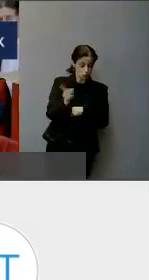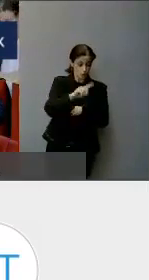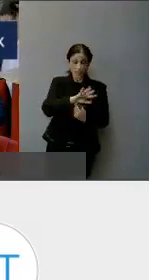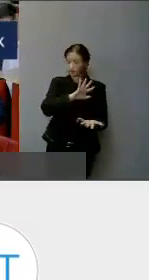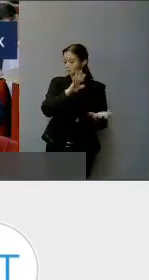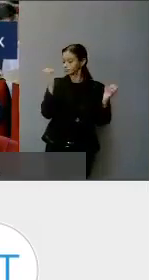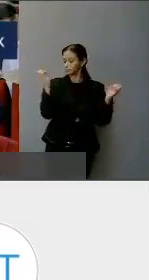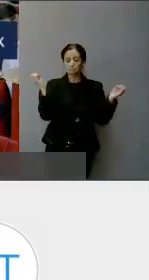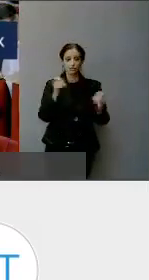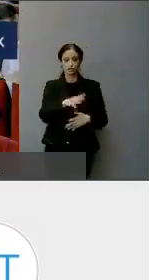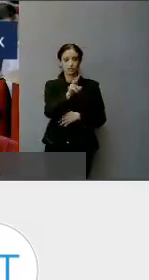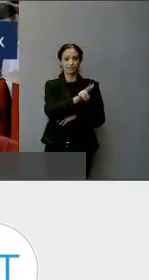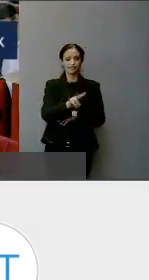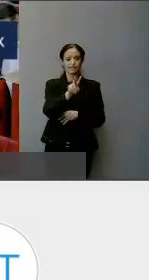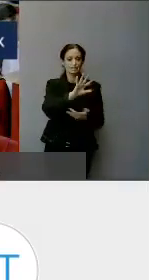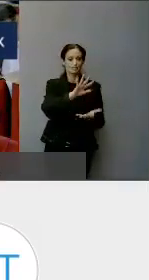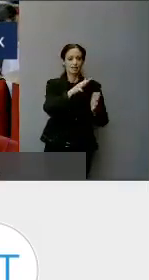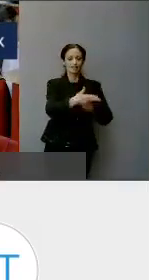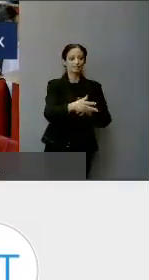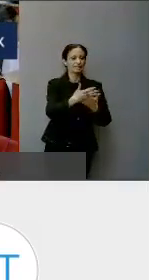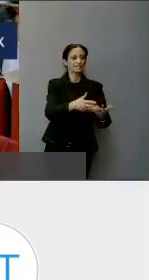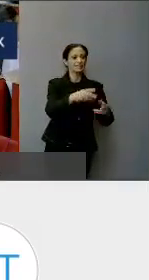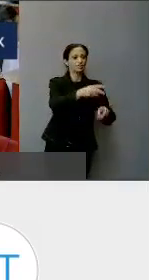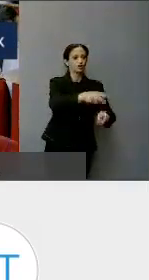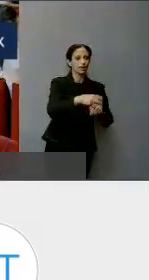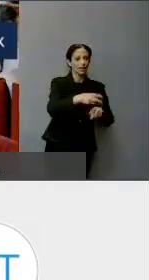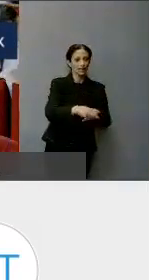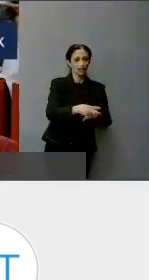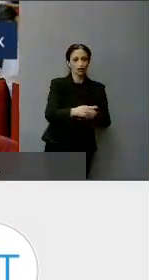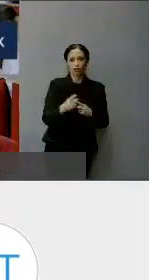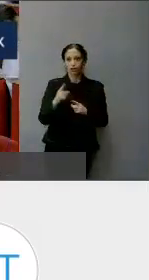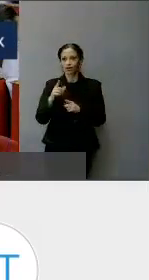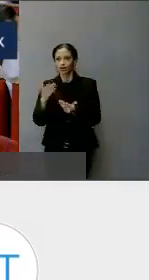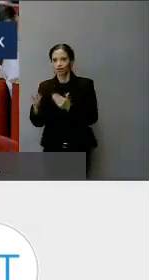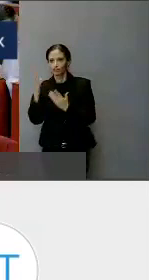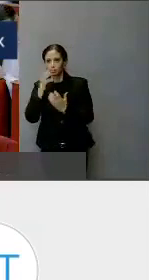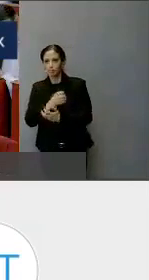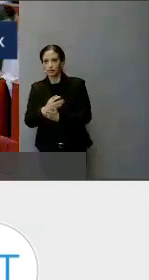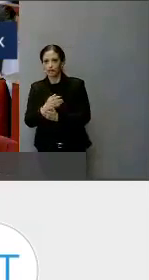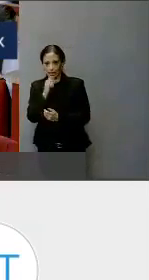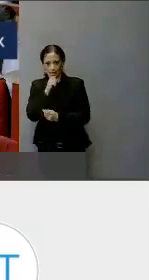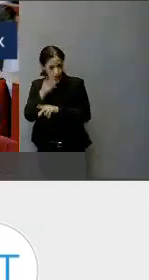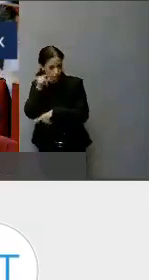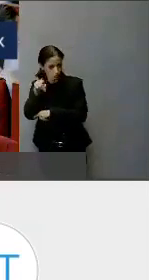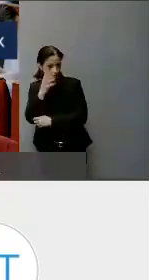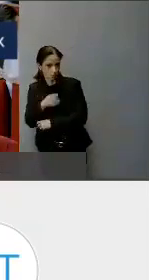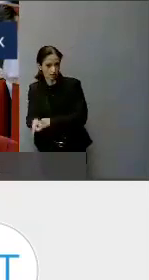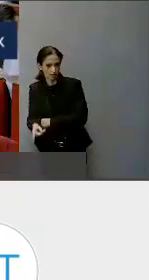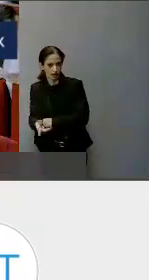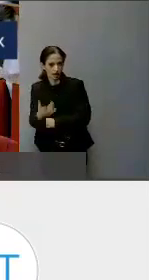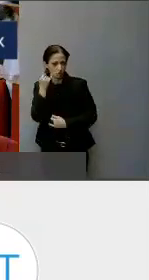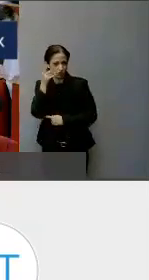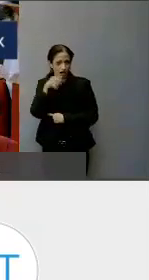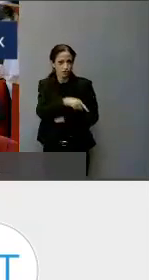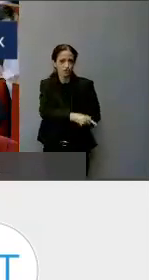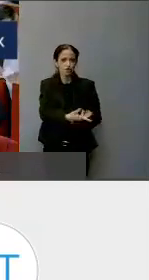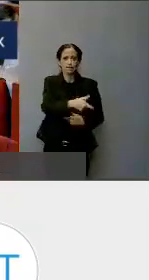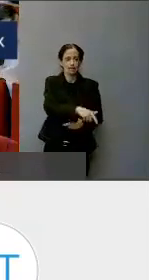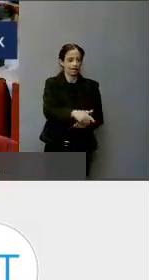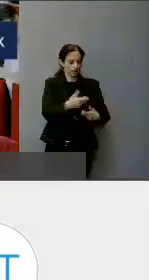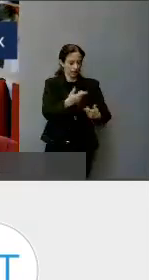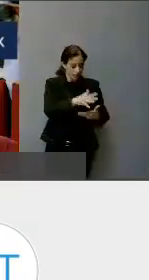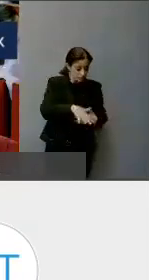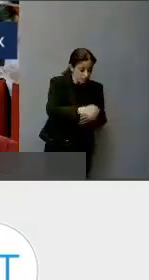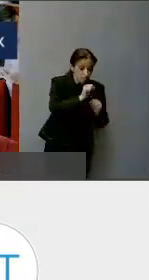trasforma vesima in un territorio agricolo quando per 30 anni e l'ha abbandonato con la volontà esplicita di costruire le case